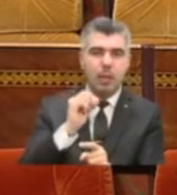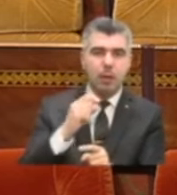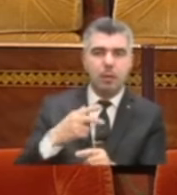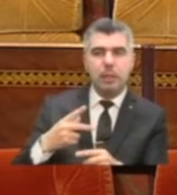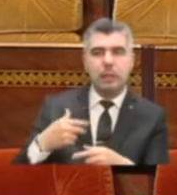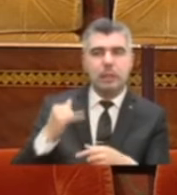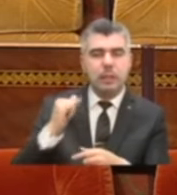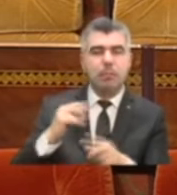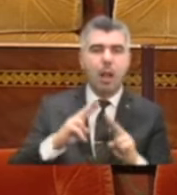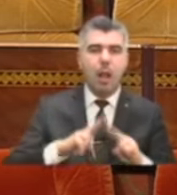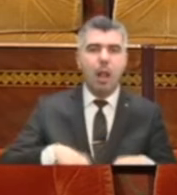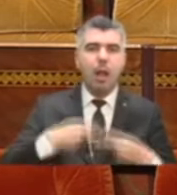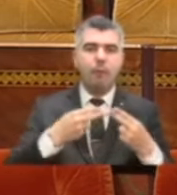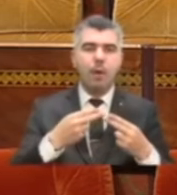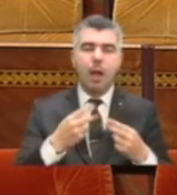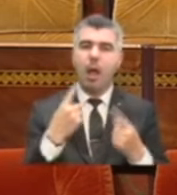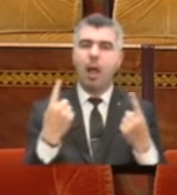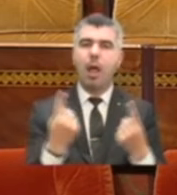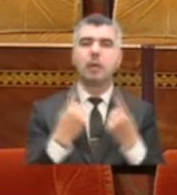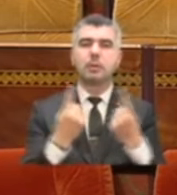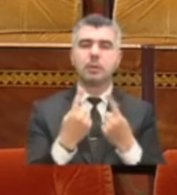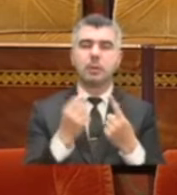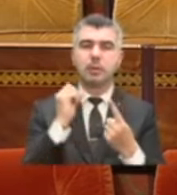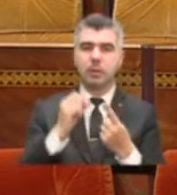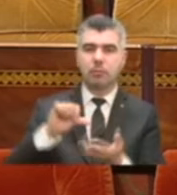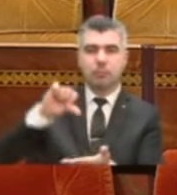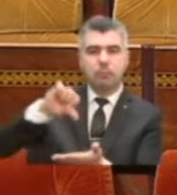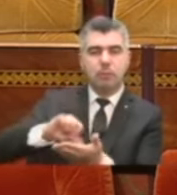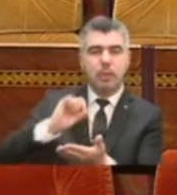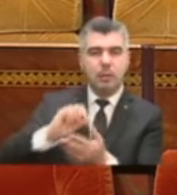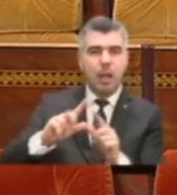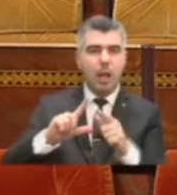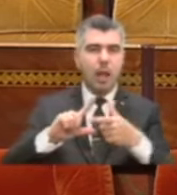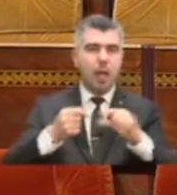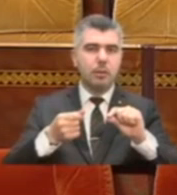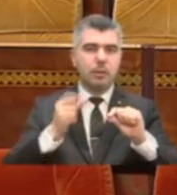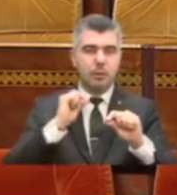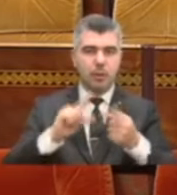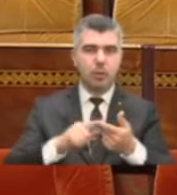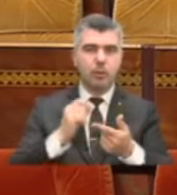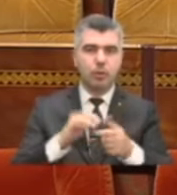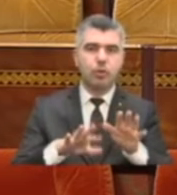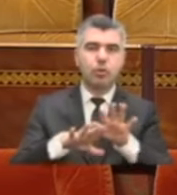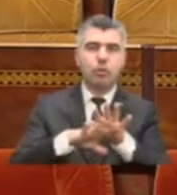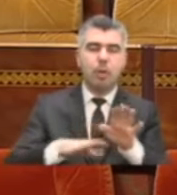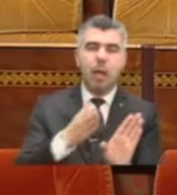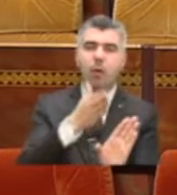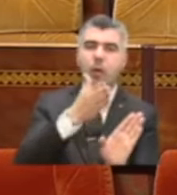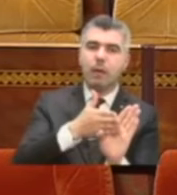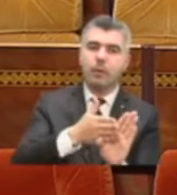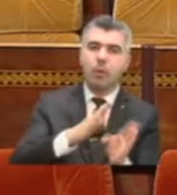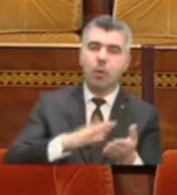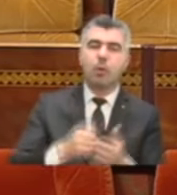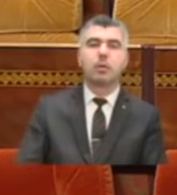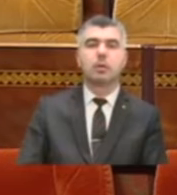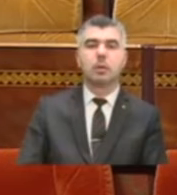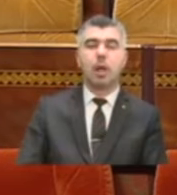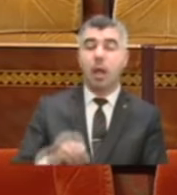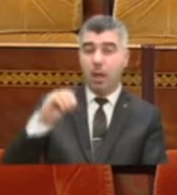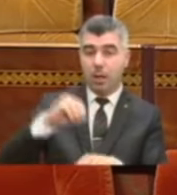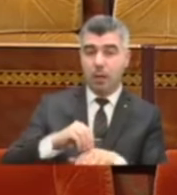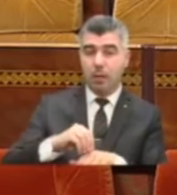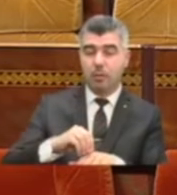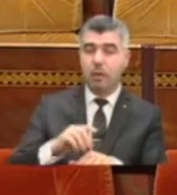الاجتماعية في ظروف جيدة داخل هذه الأندية الموفرة للرعاية الصحية والاجتماعية والنفسية لهم جميعا. ونوصي أيضا في